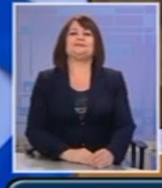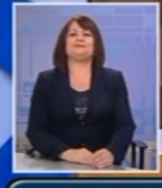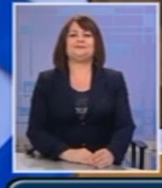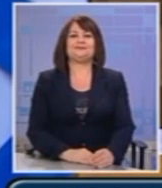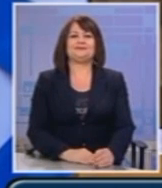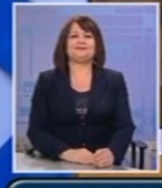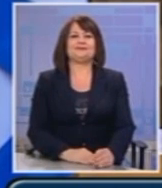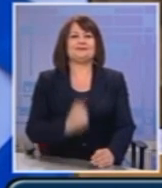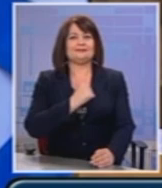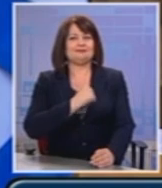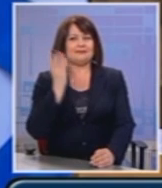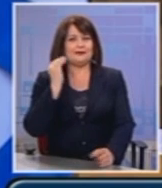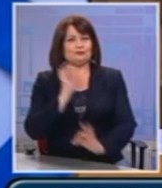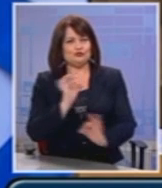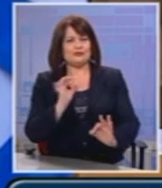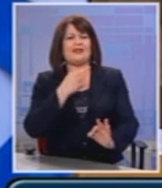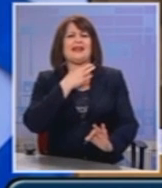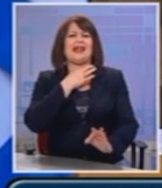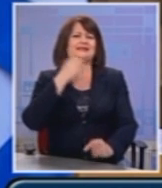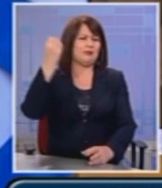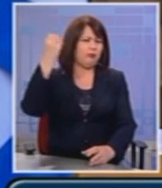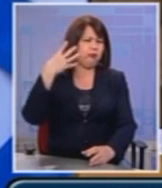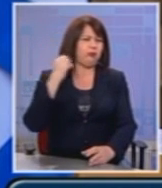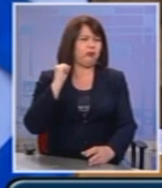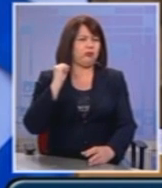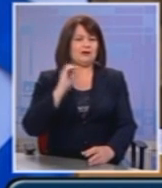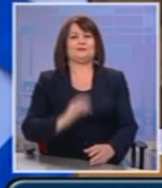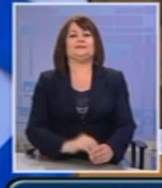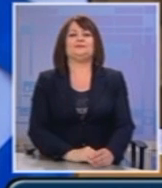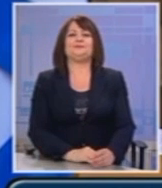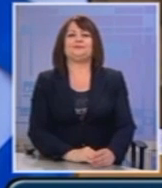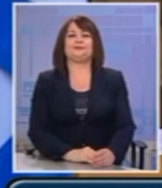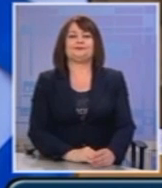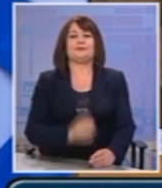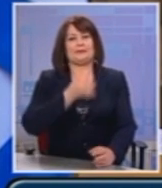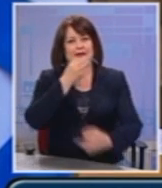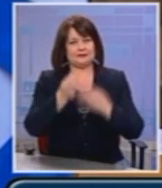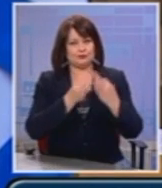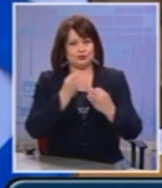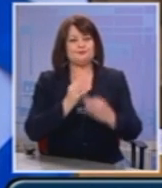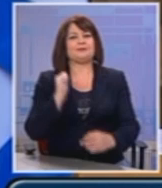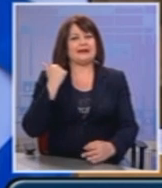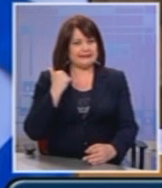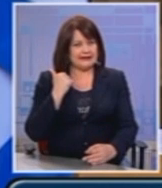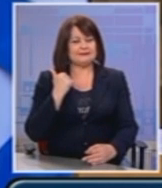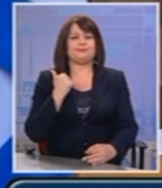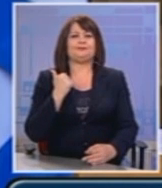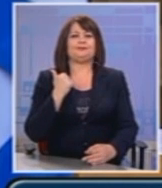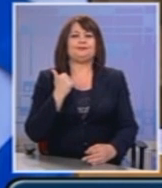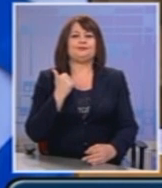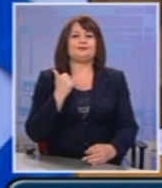πιστεύω ακουγόμαστε και έτσι ε υπενθυμίζω ότι χθες είχαμε